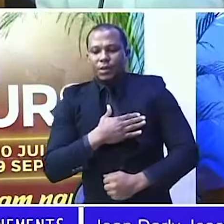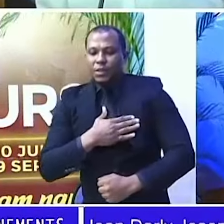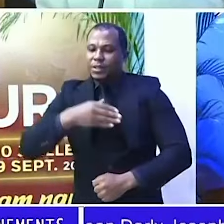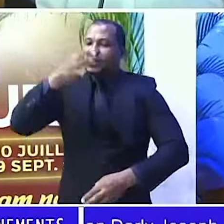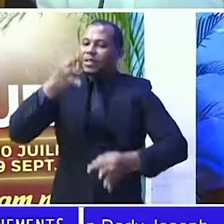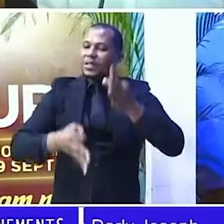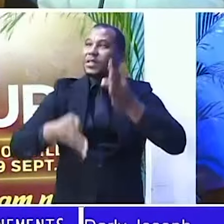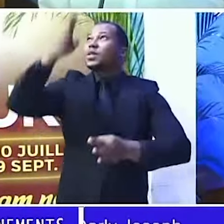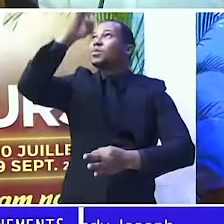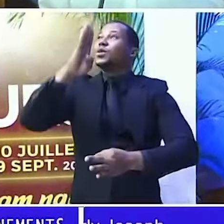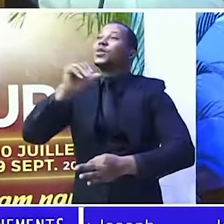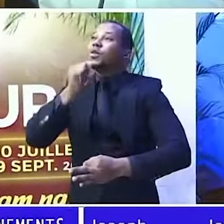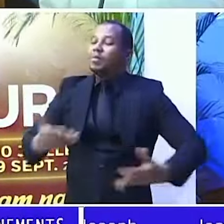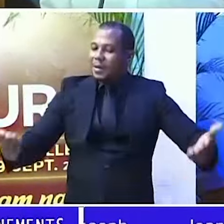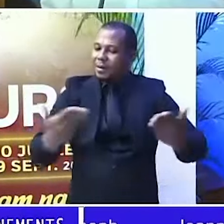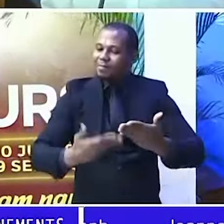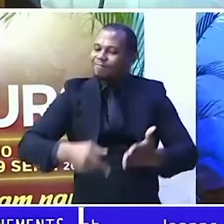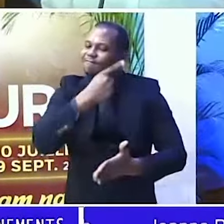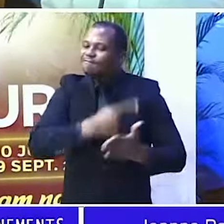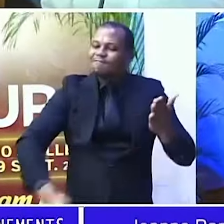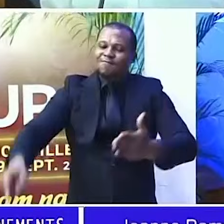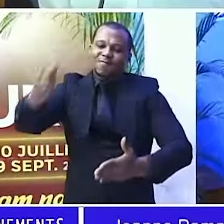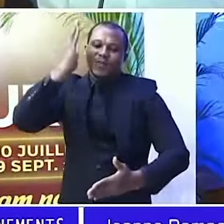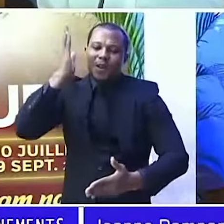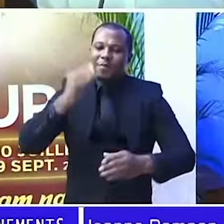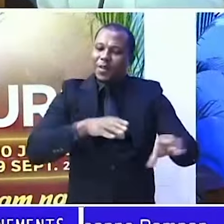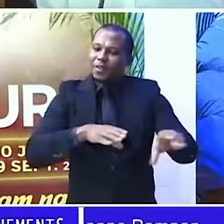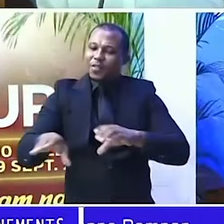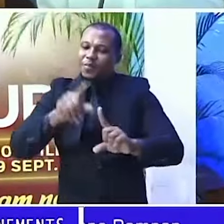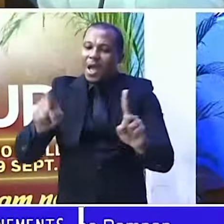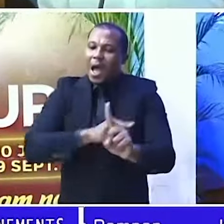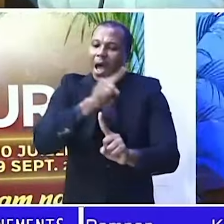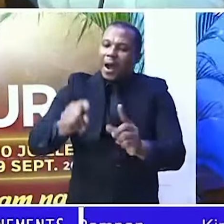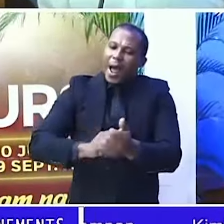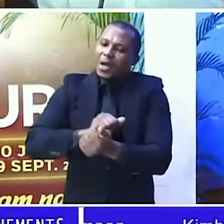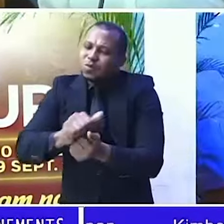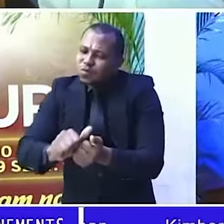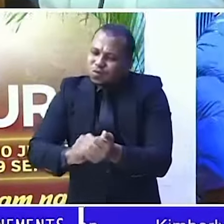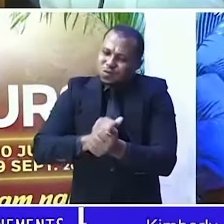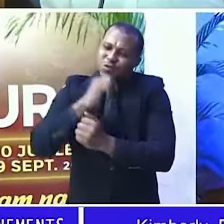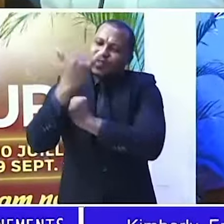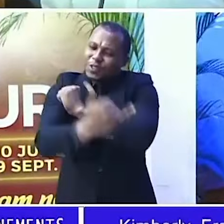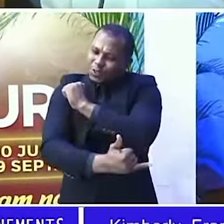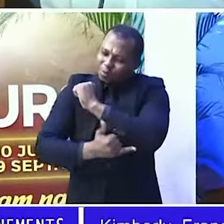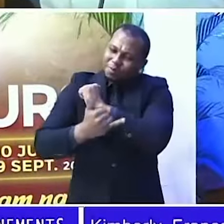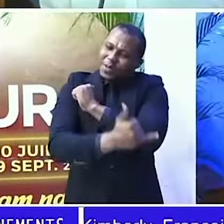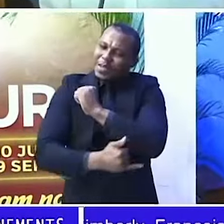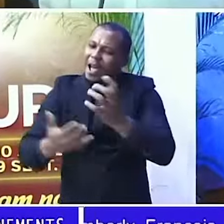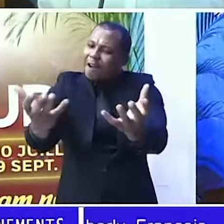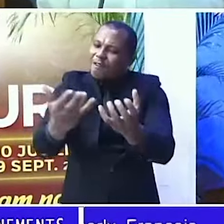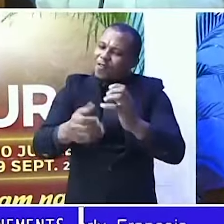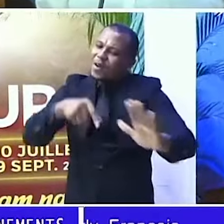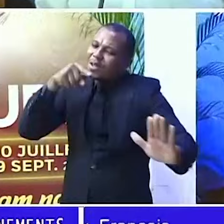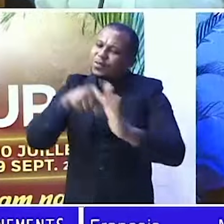Pas de là qui ça me t'a fait. Le souffrance pays a te sorti pour déranger